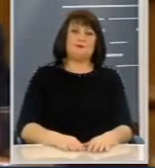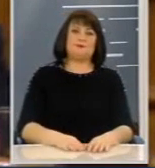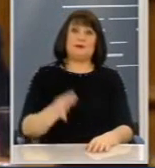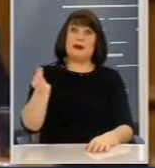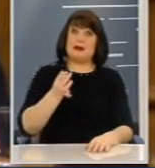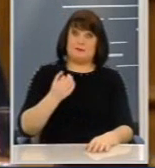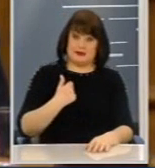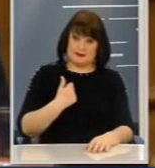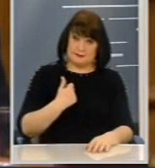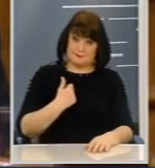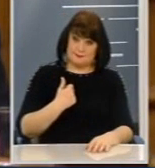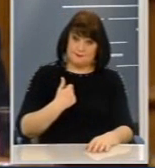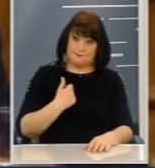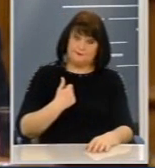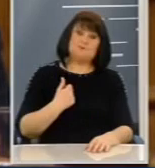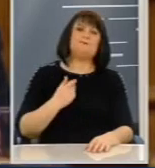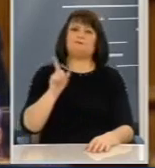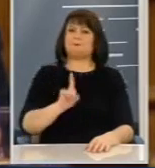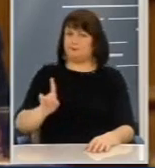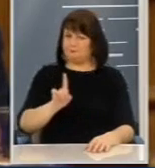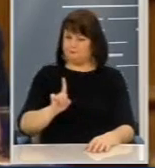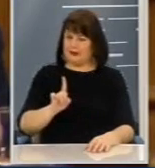Αναφερθήκατε, κύριε Μητσοτάκη,